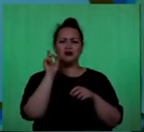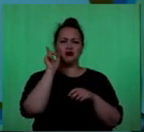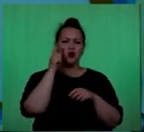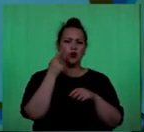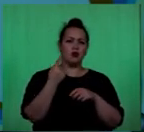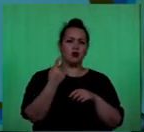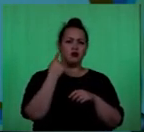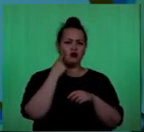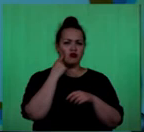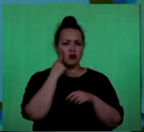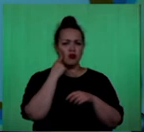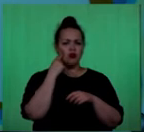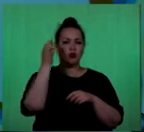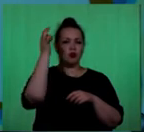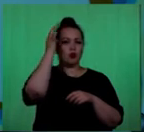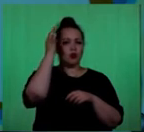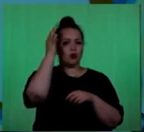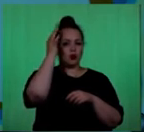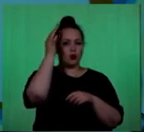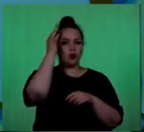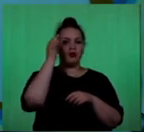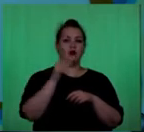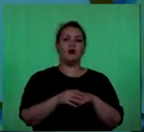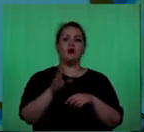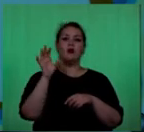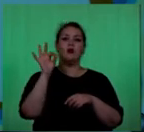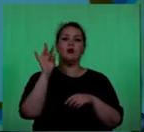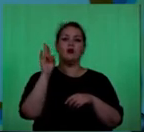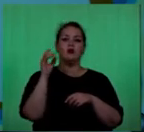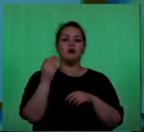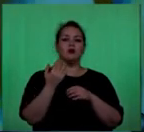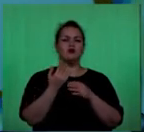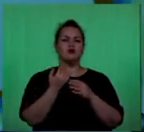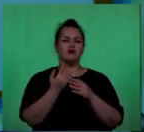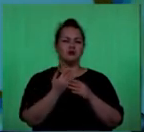он заботливый он отзывчивый